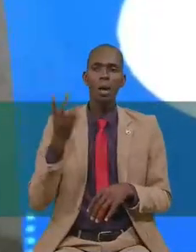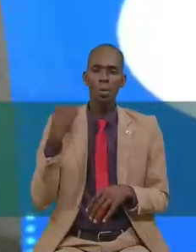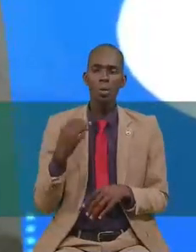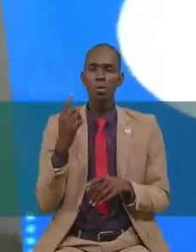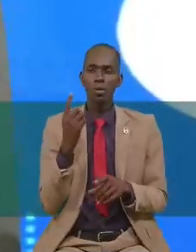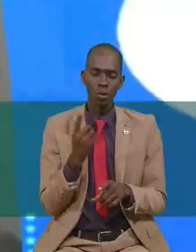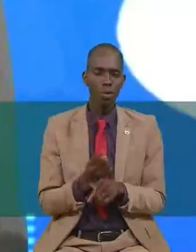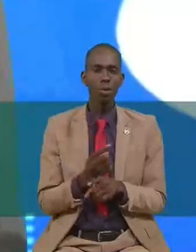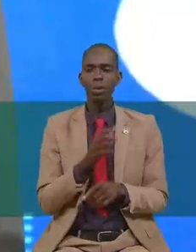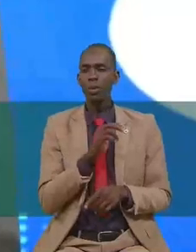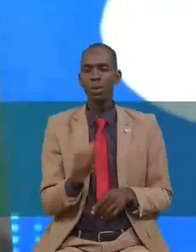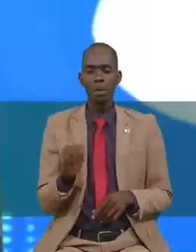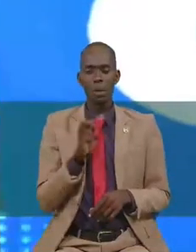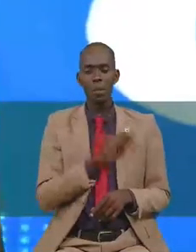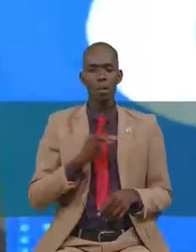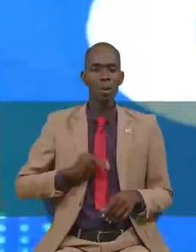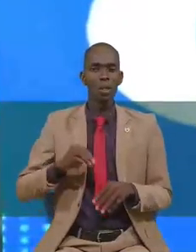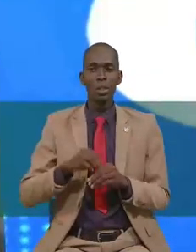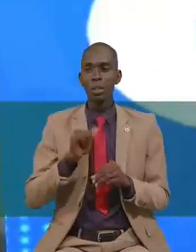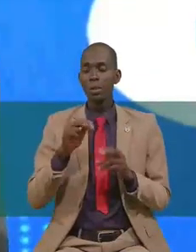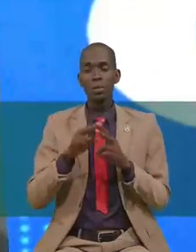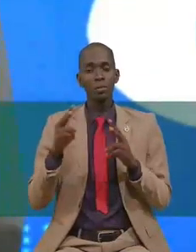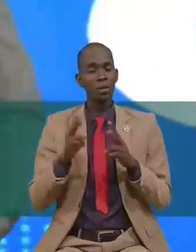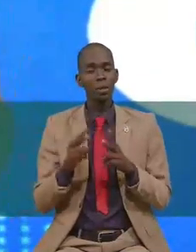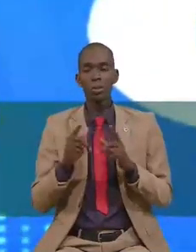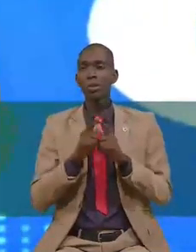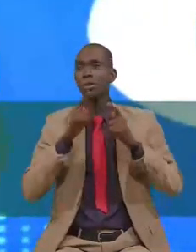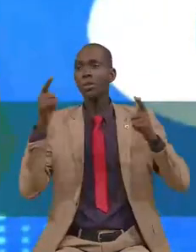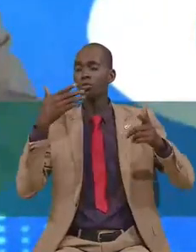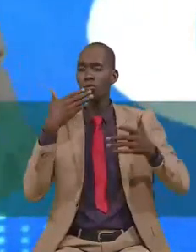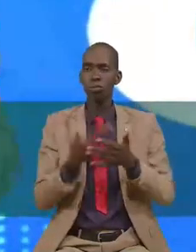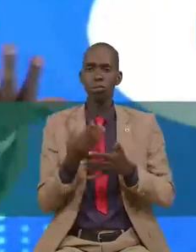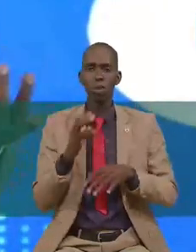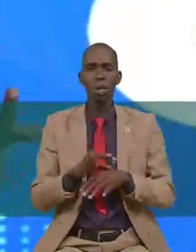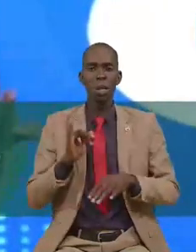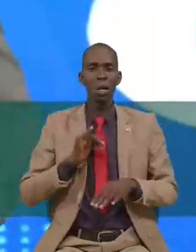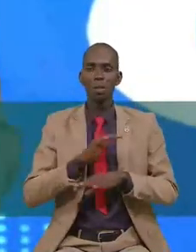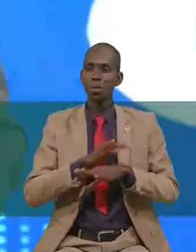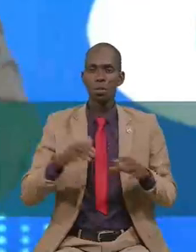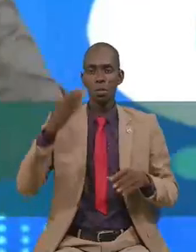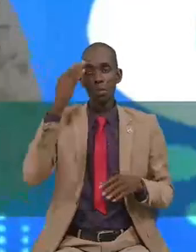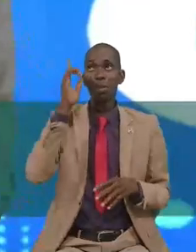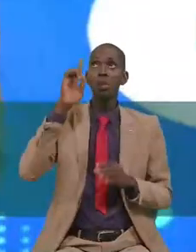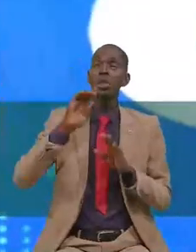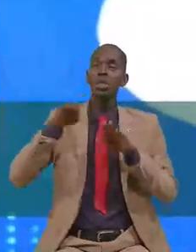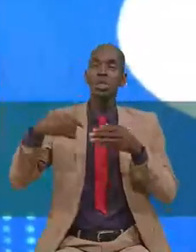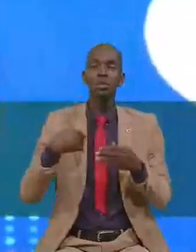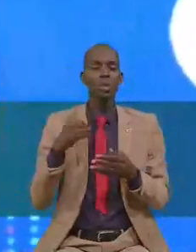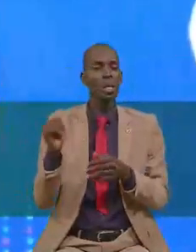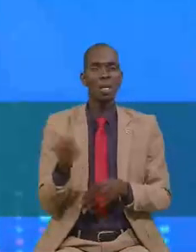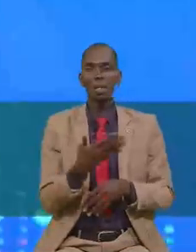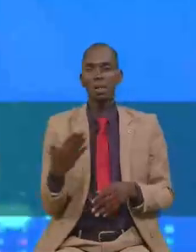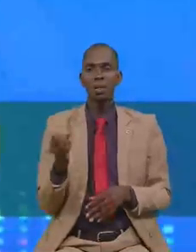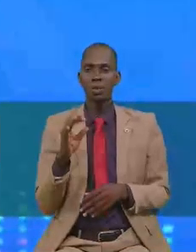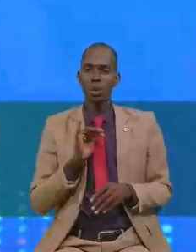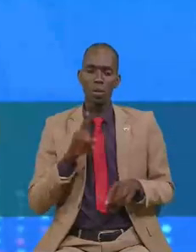une bonne église, dans une grande église. Mais un simple membre. Je ne savais pas qu'il m'avait donné quelque chose. Et j'allais dedans